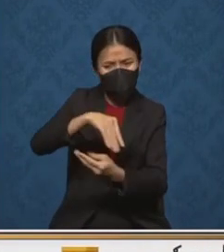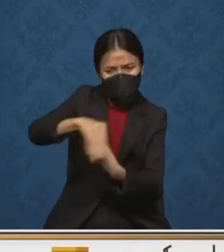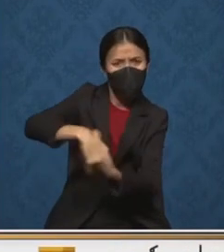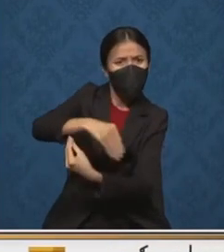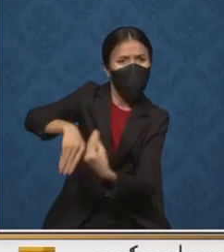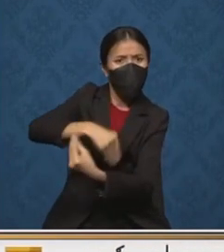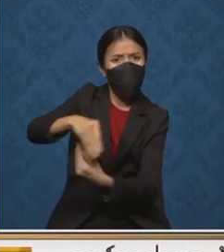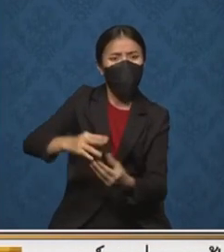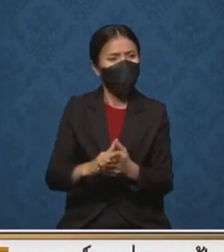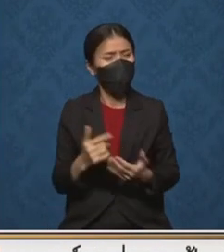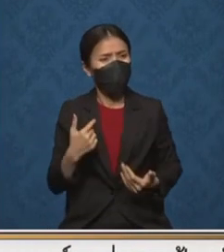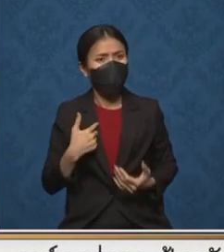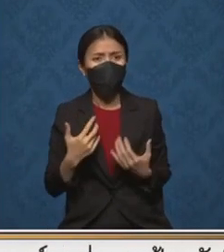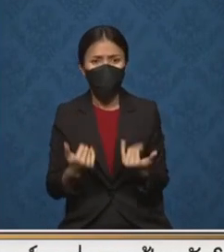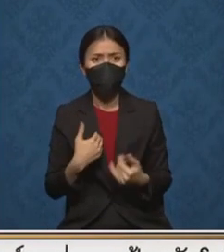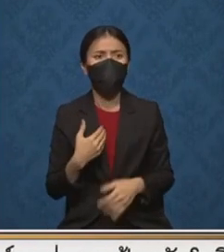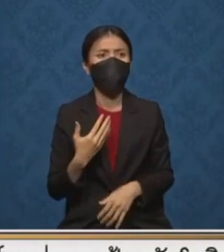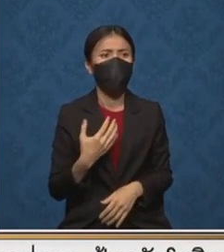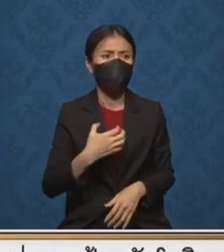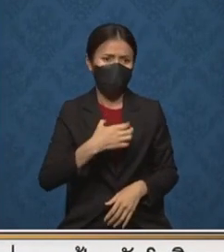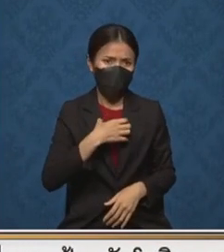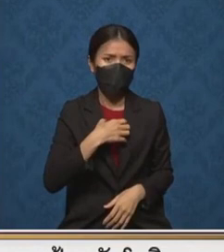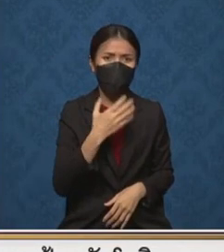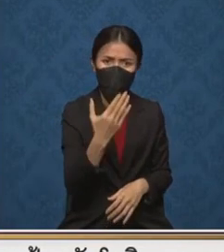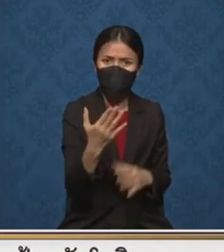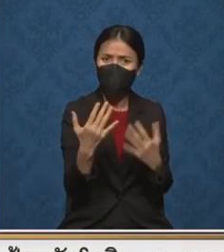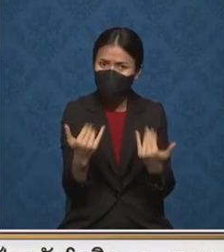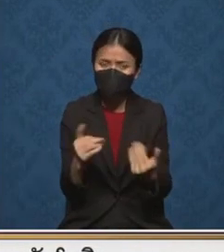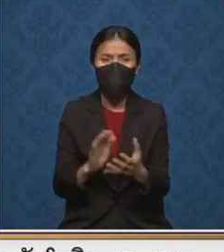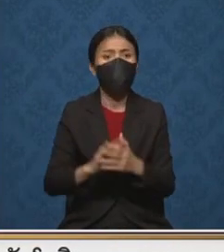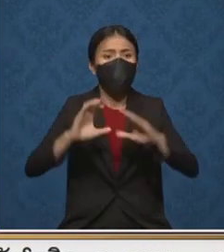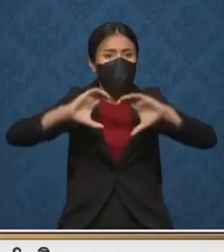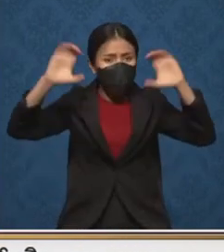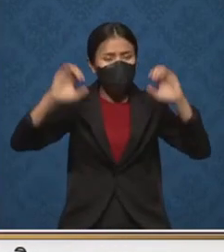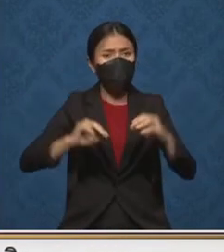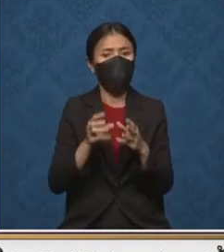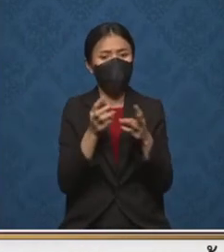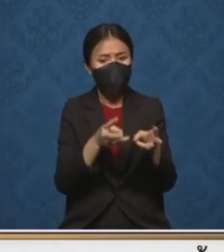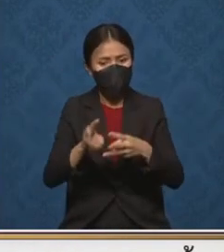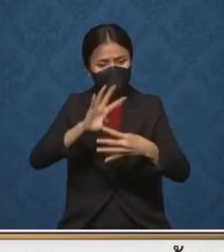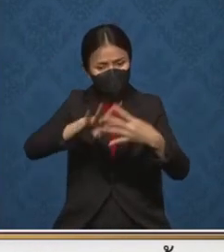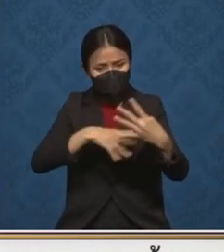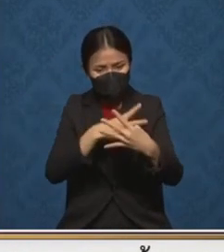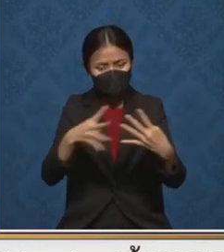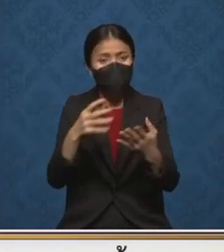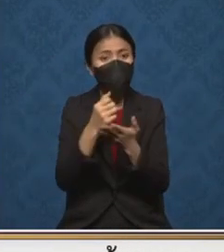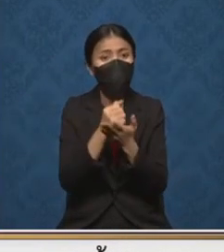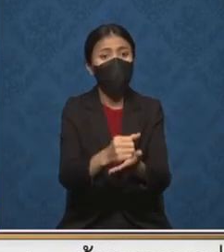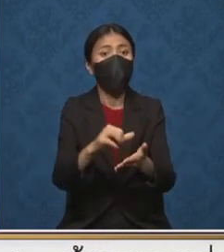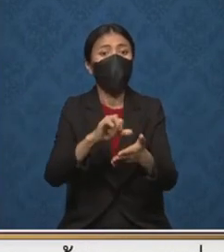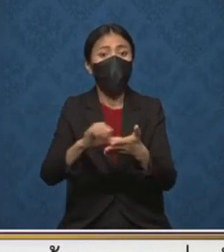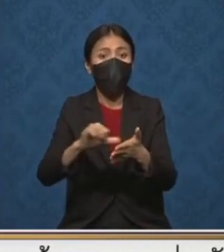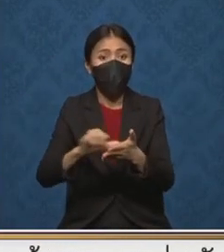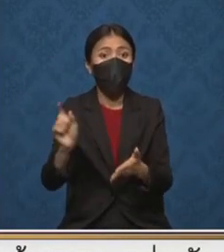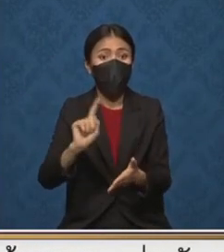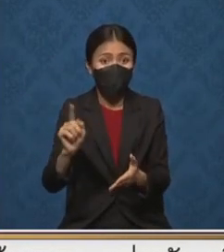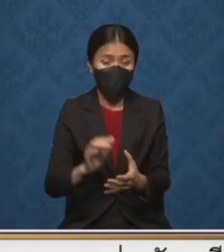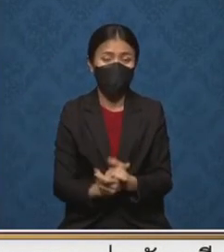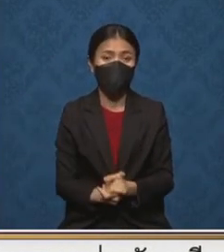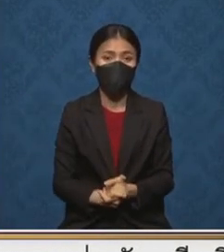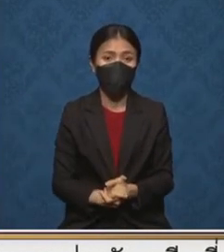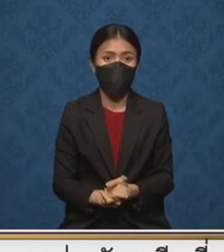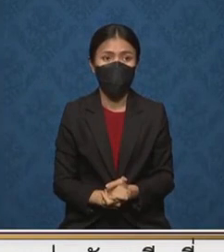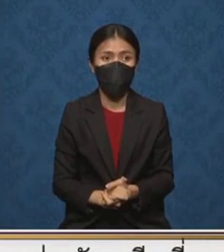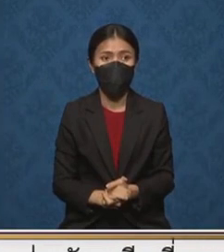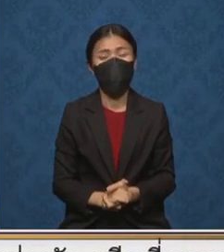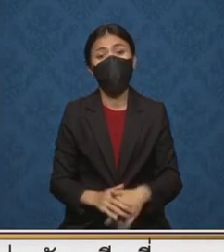รัฐบาลสัตว์ก็บอกแล้วว่ามีชีวิตก็จะนอนครับวัตถุจัดจึง